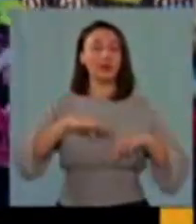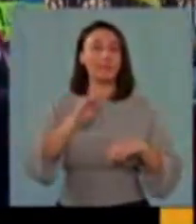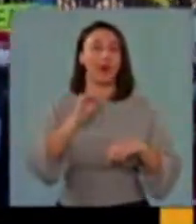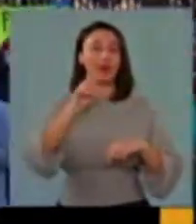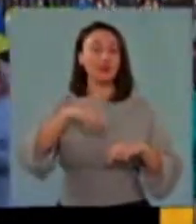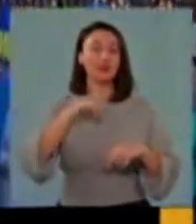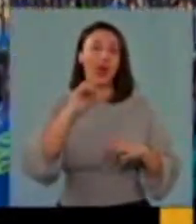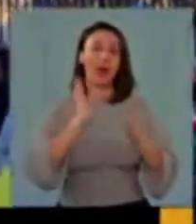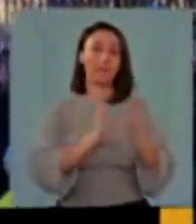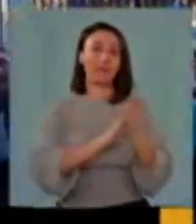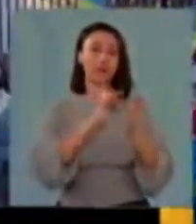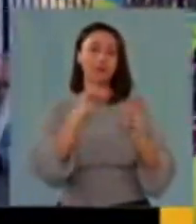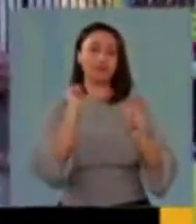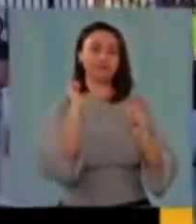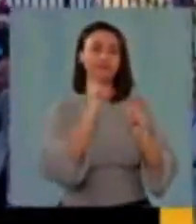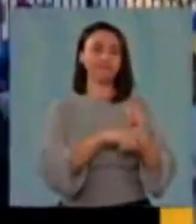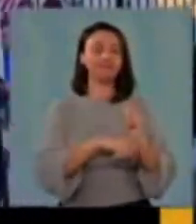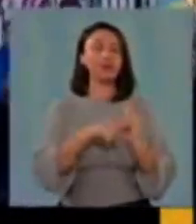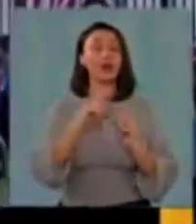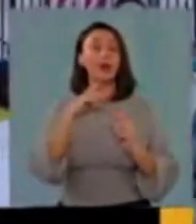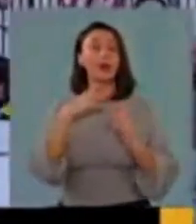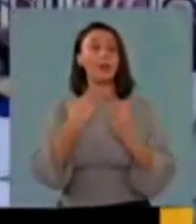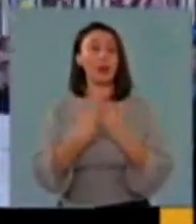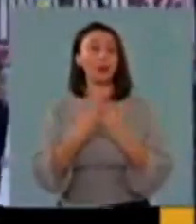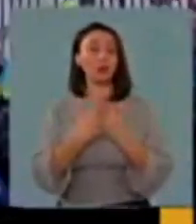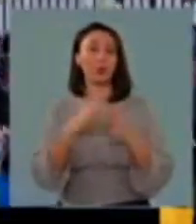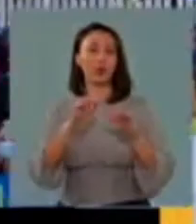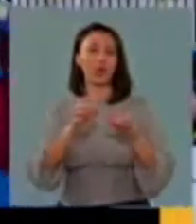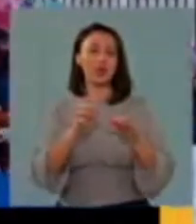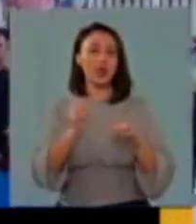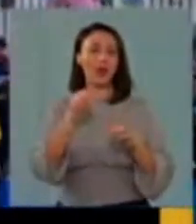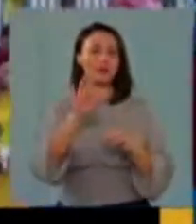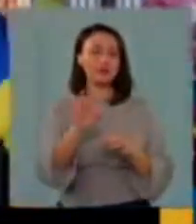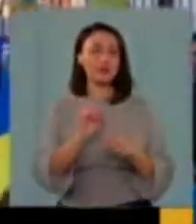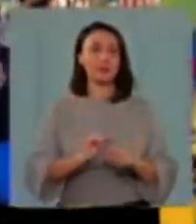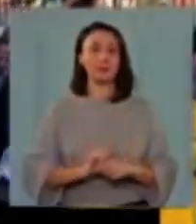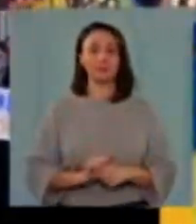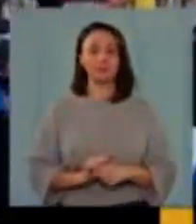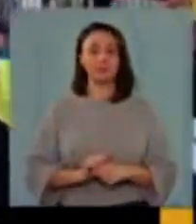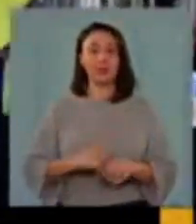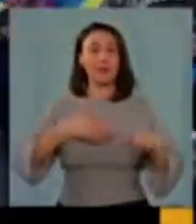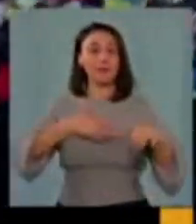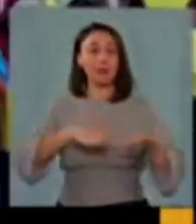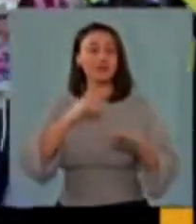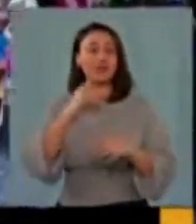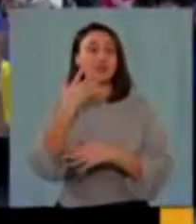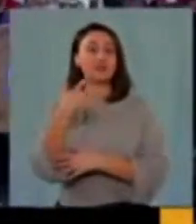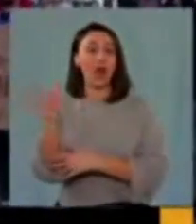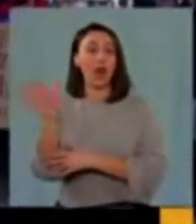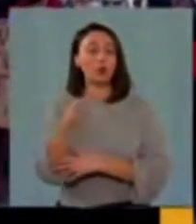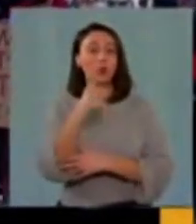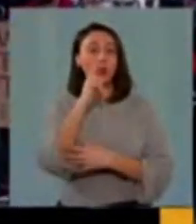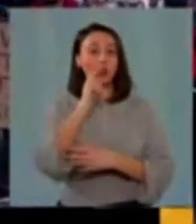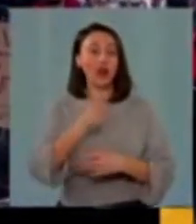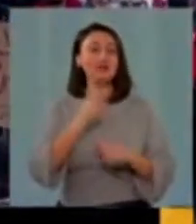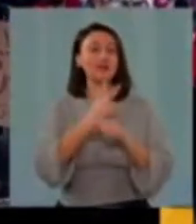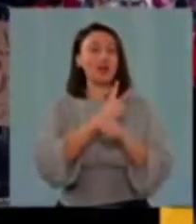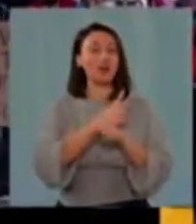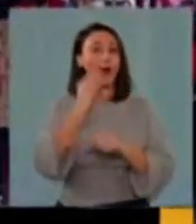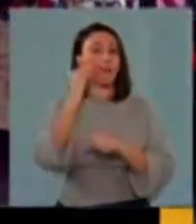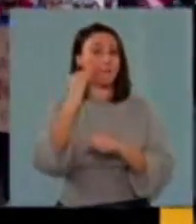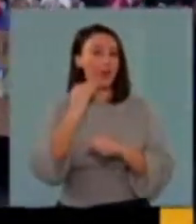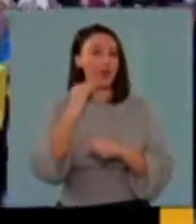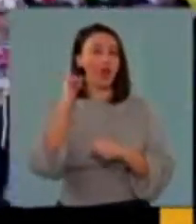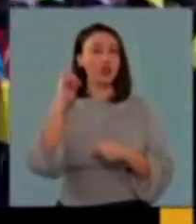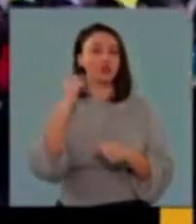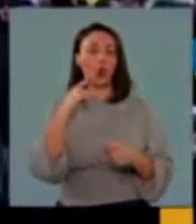Biden să aplice sancțiunile Kremlinului în contextul crizei din estul Ucrainei. Manifestanții au arborat steaguri ale Ucrainei, ale Statelor Unite, dar